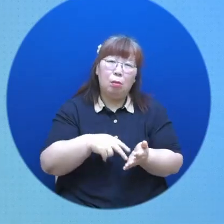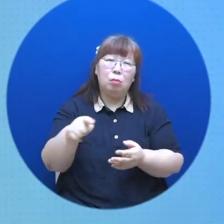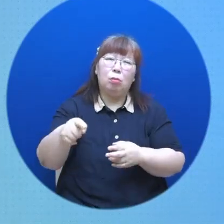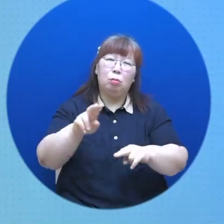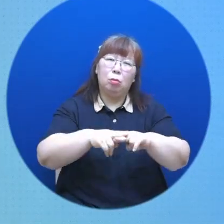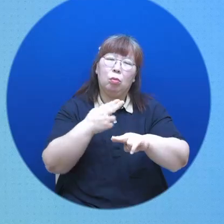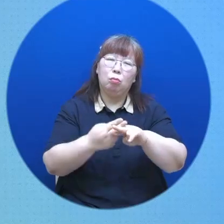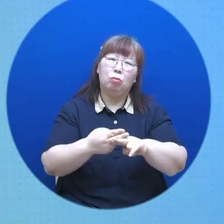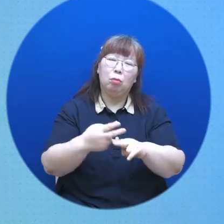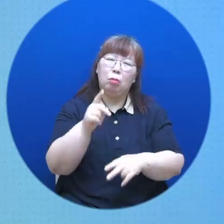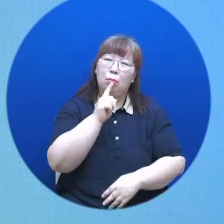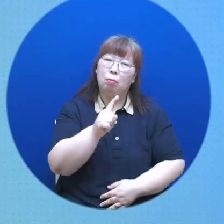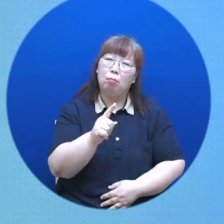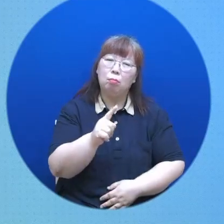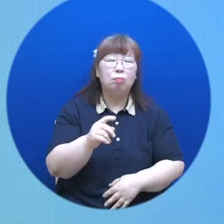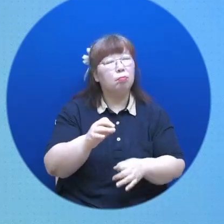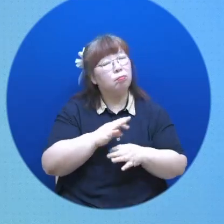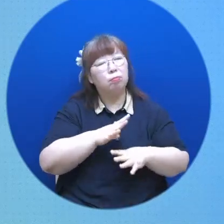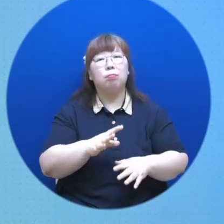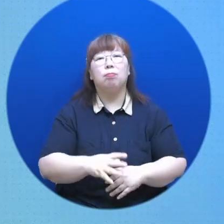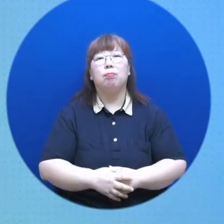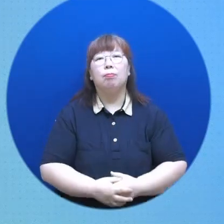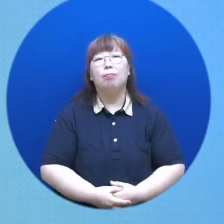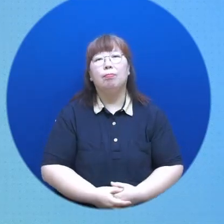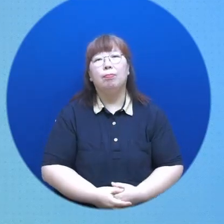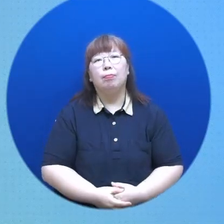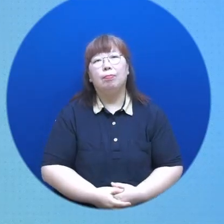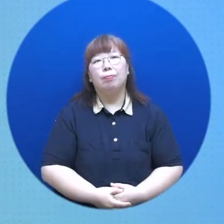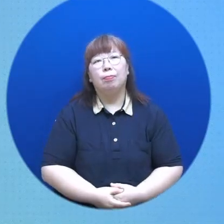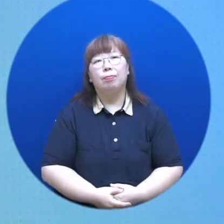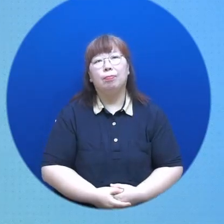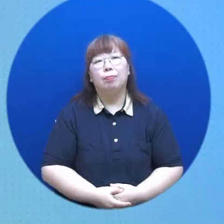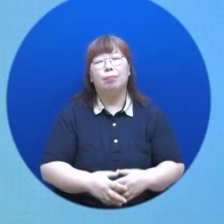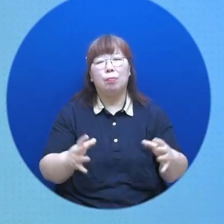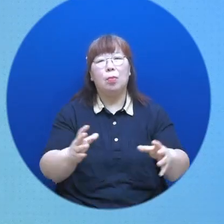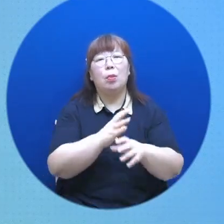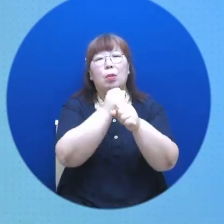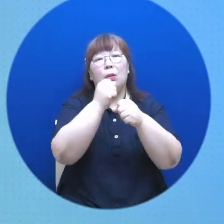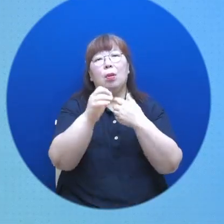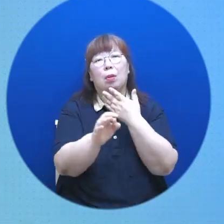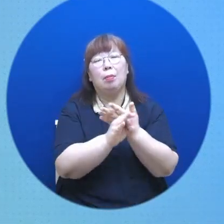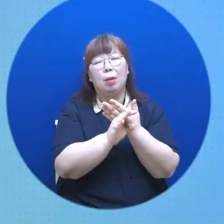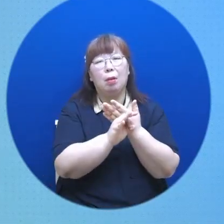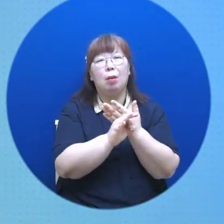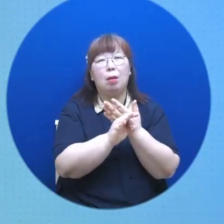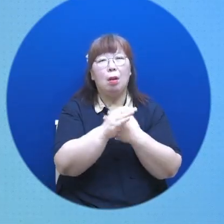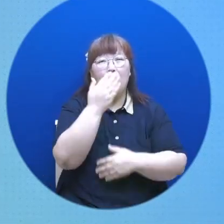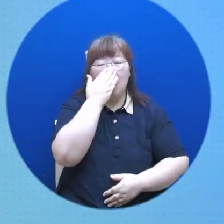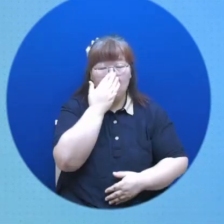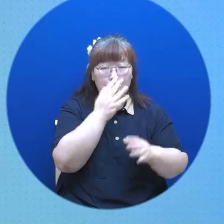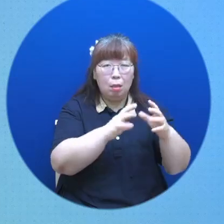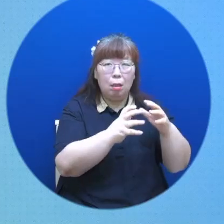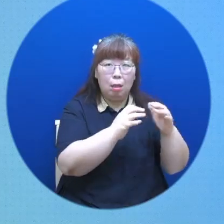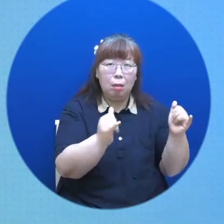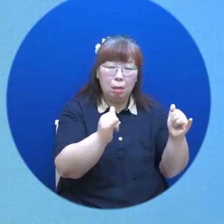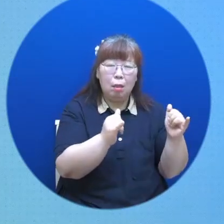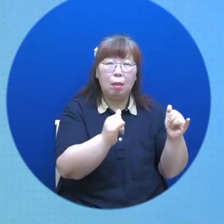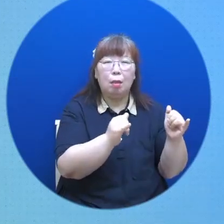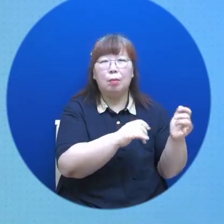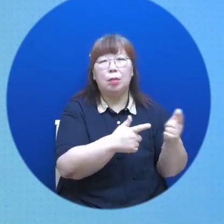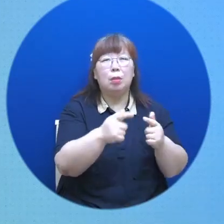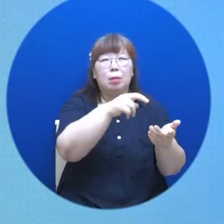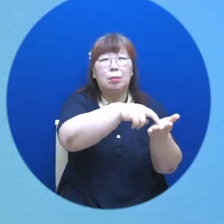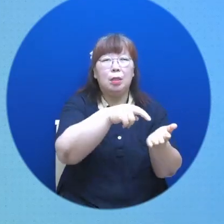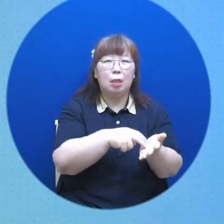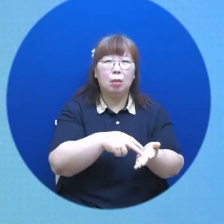말에 깜짝 놀라게 됩니다. 요약해 보면 이스라엘 백성들은